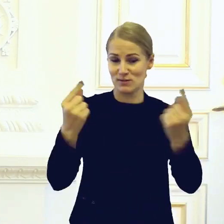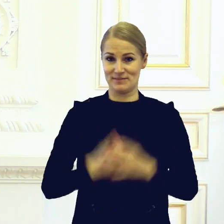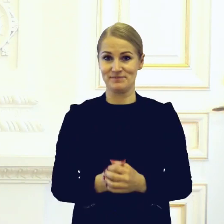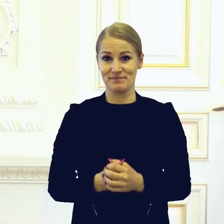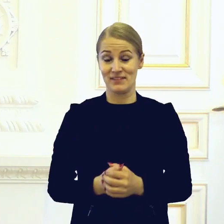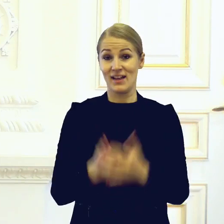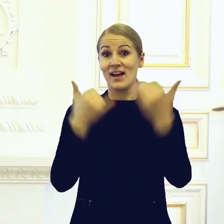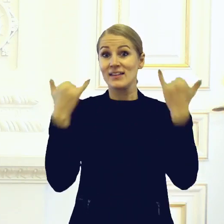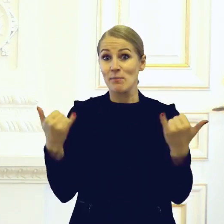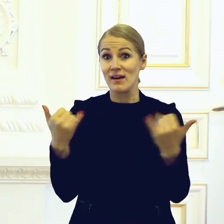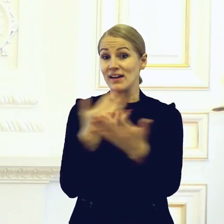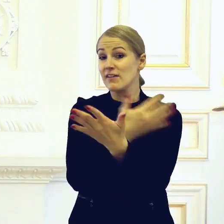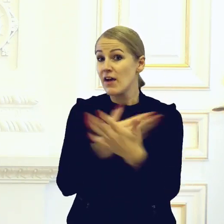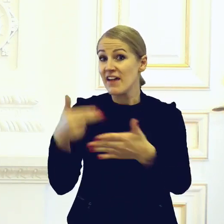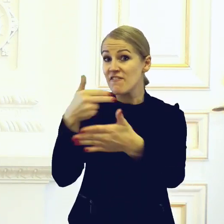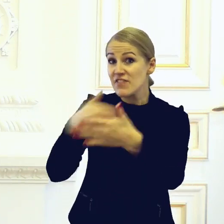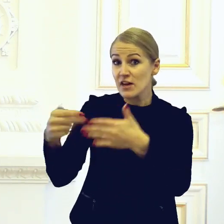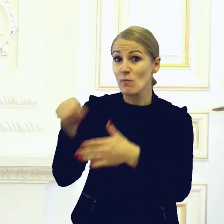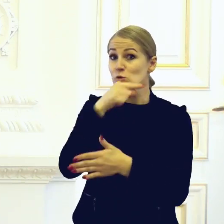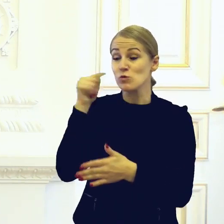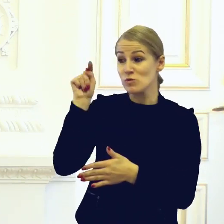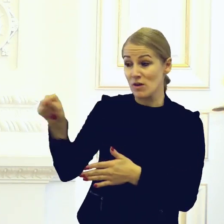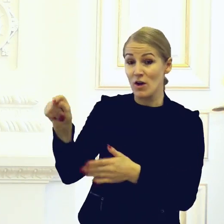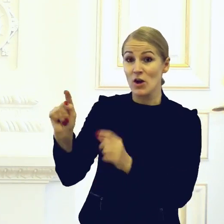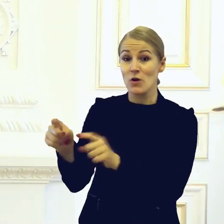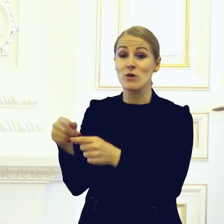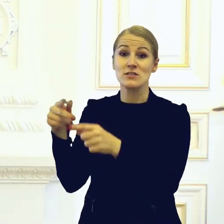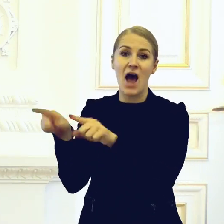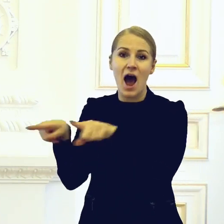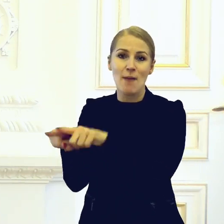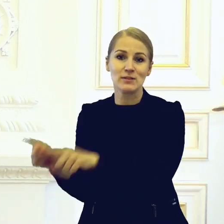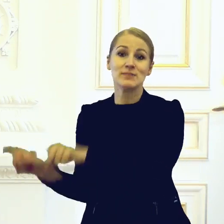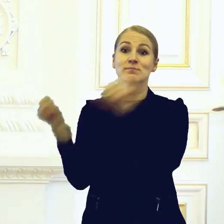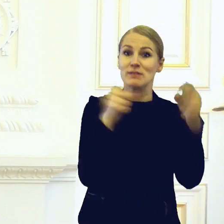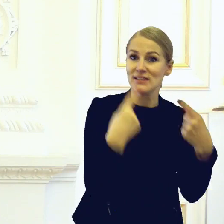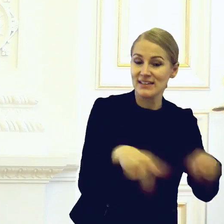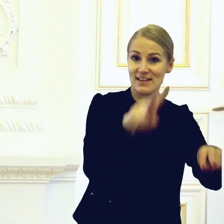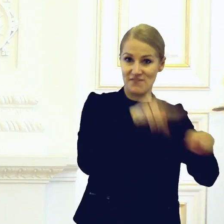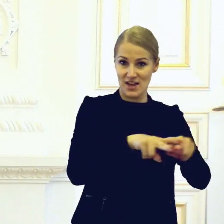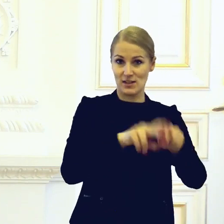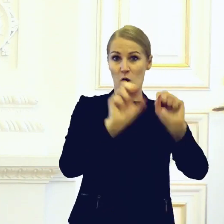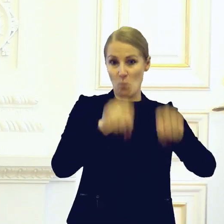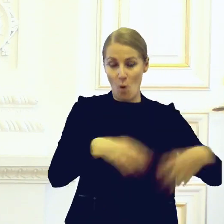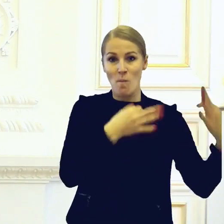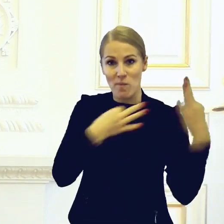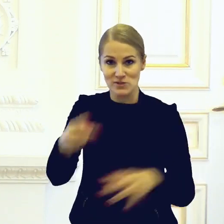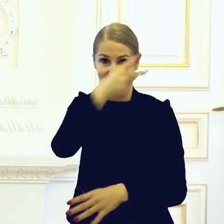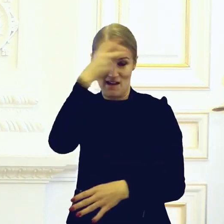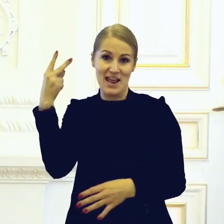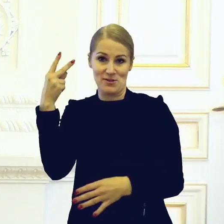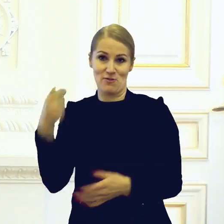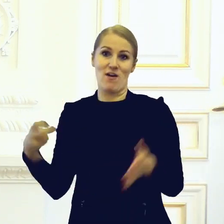metu Niderlandų įmonėms, kurios traukiasi iš Rusijos, Lietuva galėtų tapti tinkama vieta tęsti